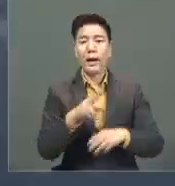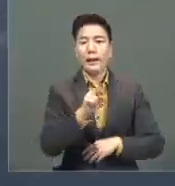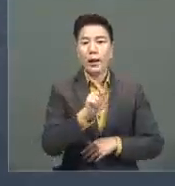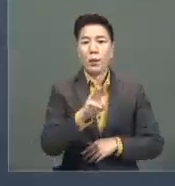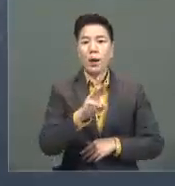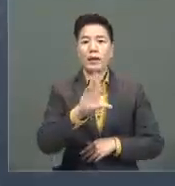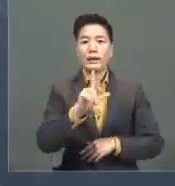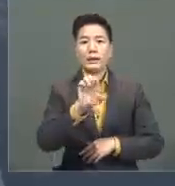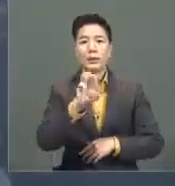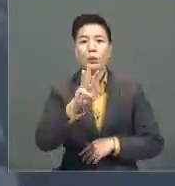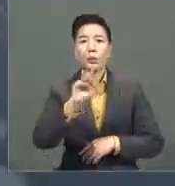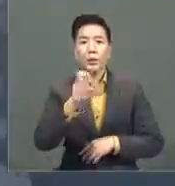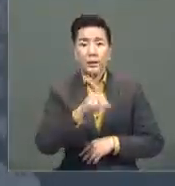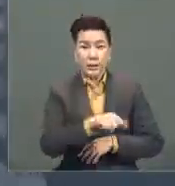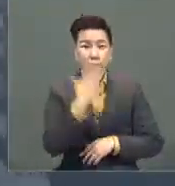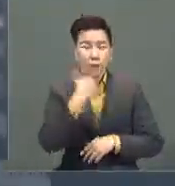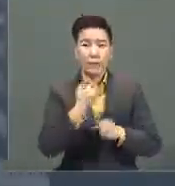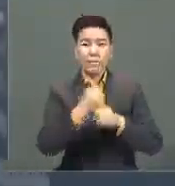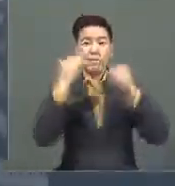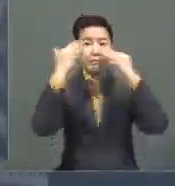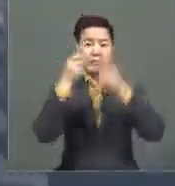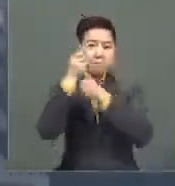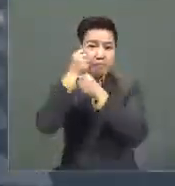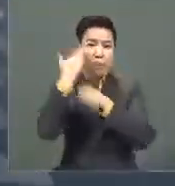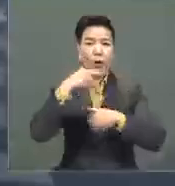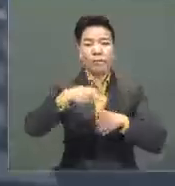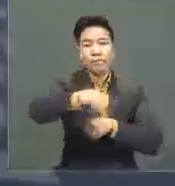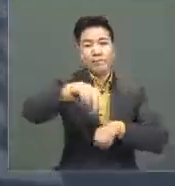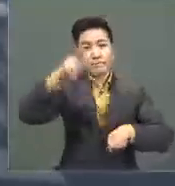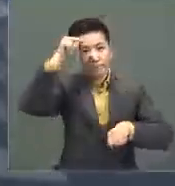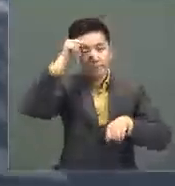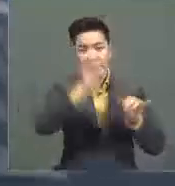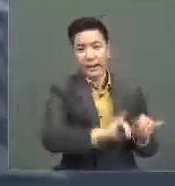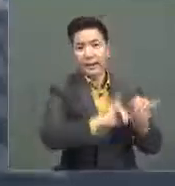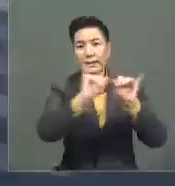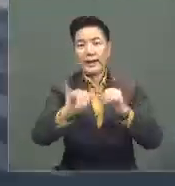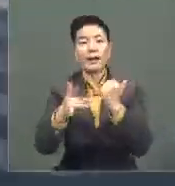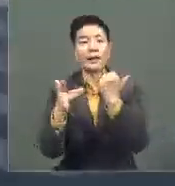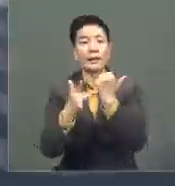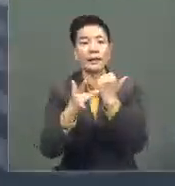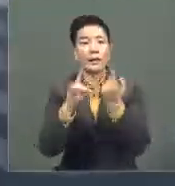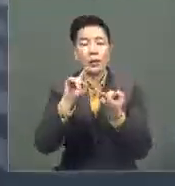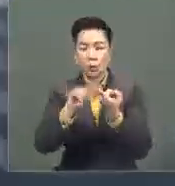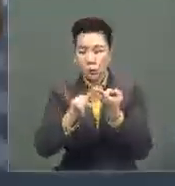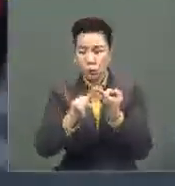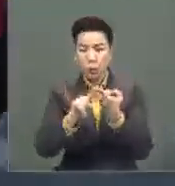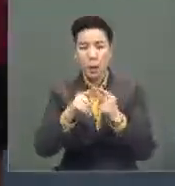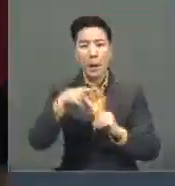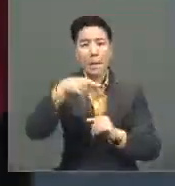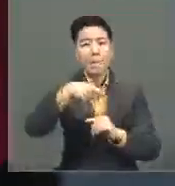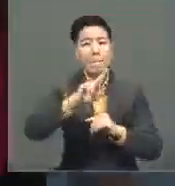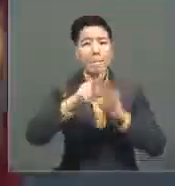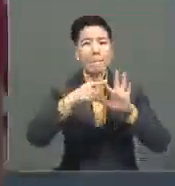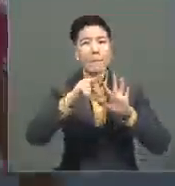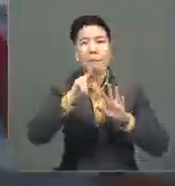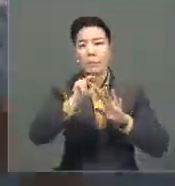ชีวินซึ่งก็มีการย้ายสถานที่จัดกิจกรรมจากวงเวียนใหญ่ไปมหาวิทยาลัยเทคโนโลยีพระจอมเกล้าพระนครเหนือโ